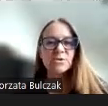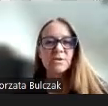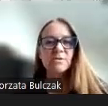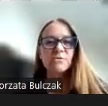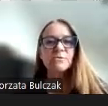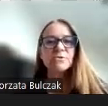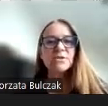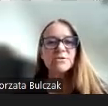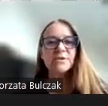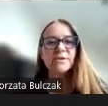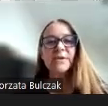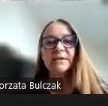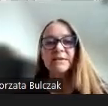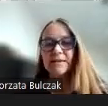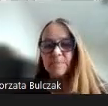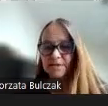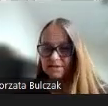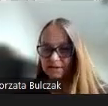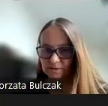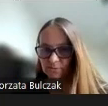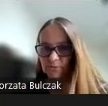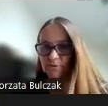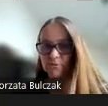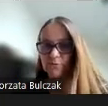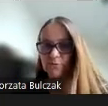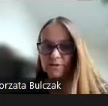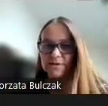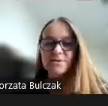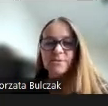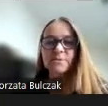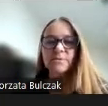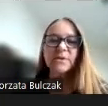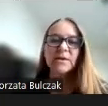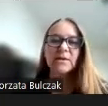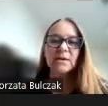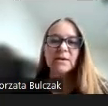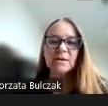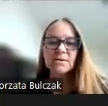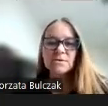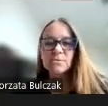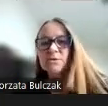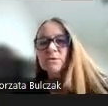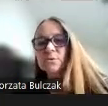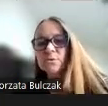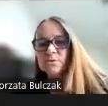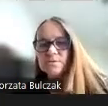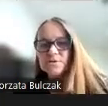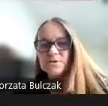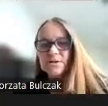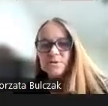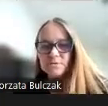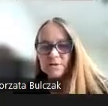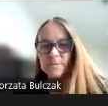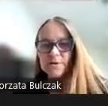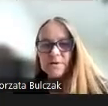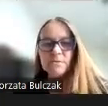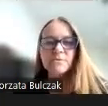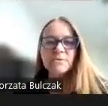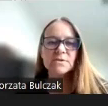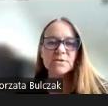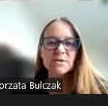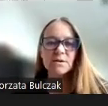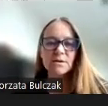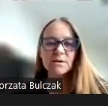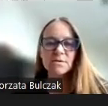obecnie urzędnikiem w Urzędzie na Partyzantów w Gdańsku. I to są te drogi, do których zmierzamy. To są takie